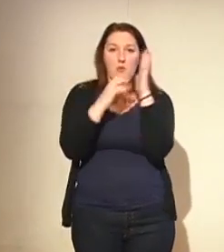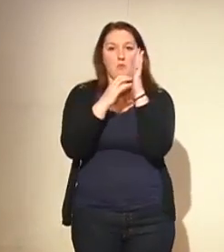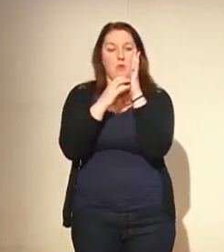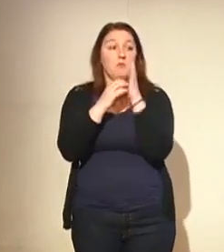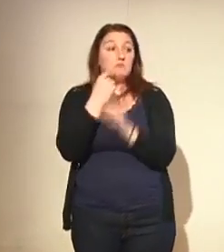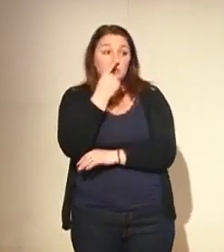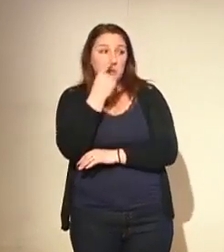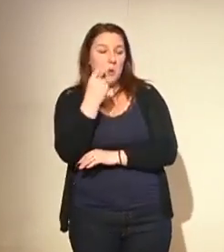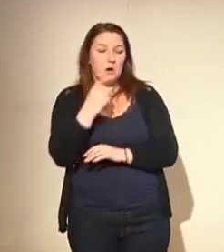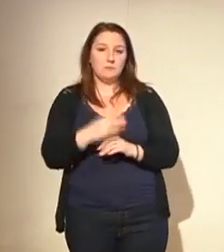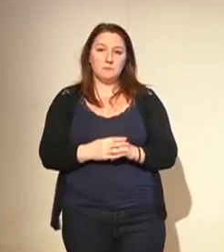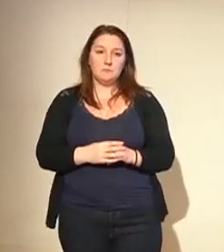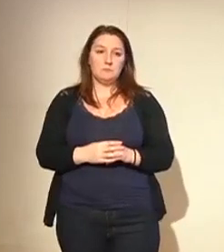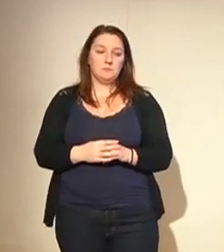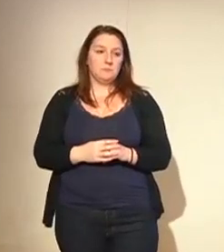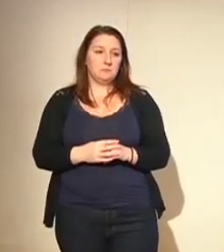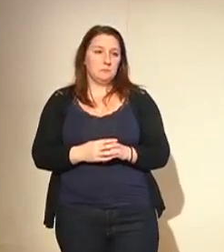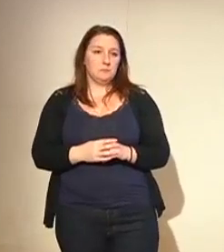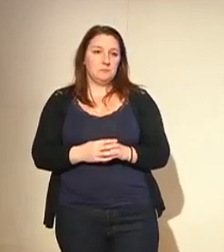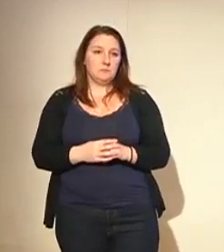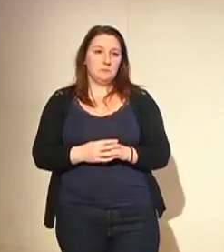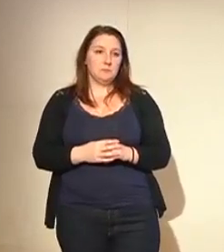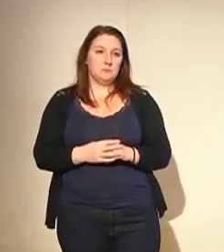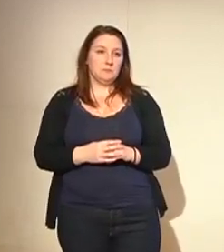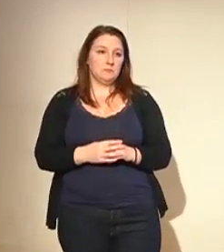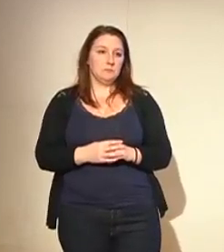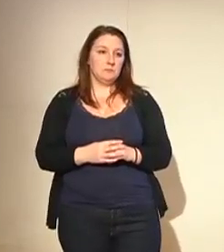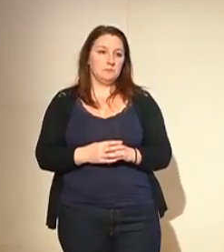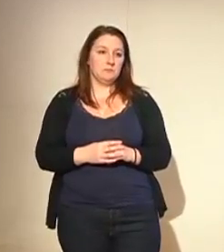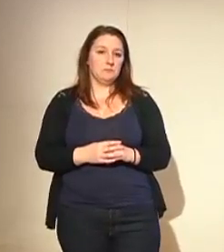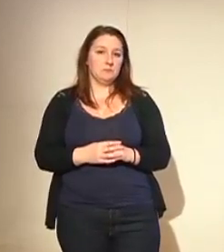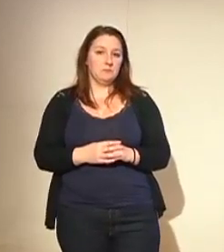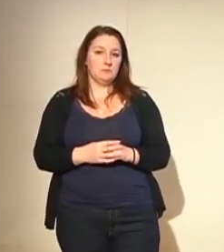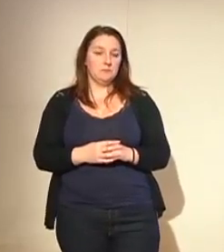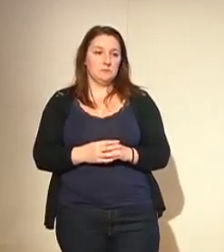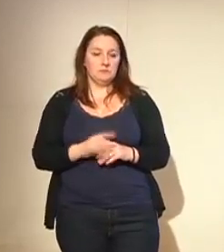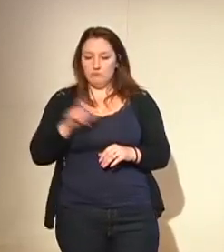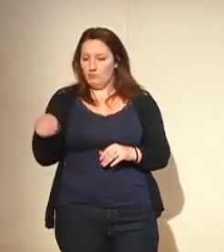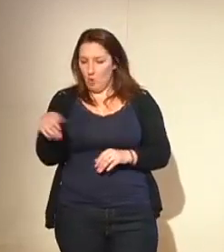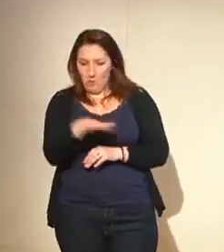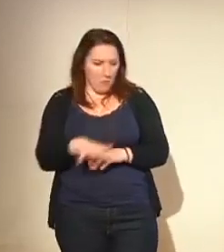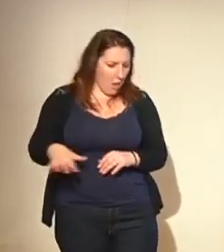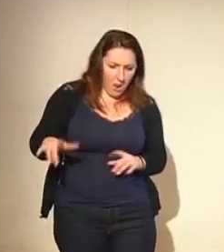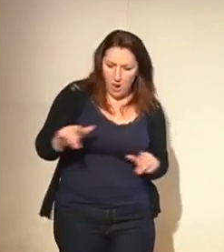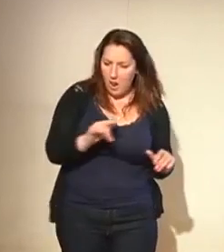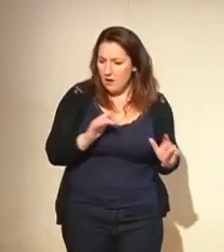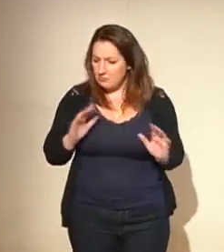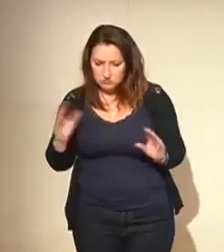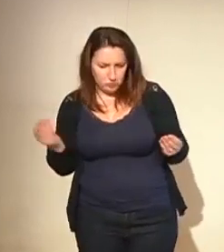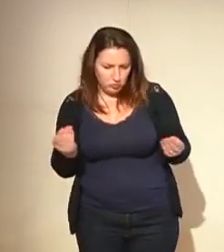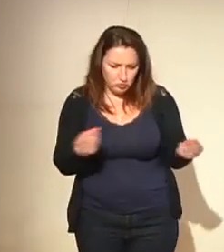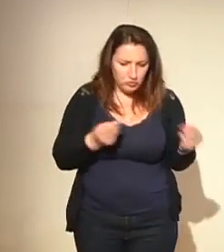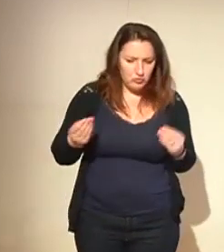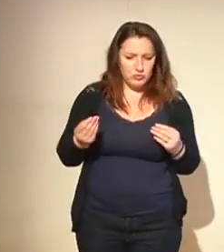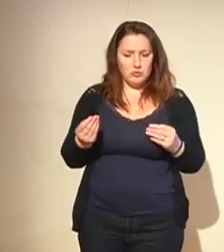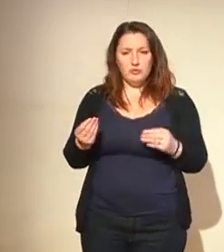semble-t-il que je ne vois pas là mais qui doit RER quelque part portant